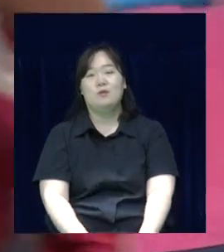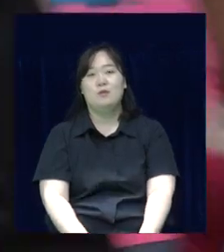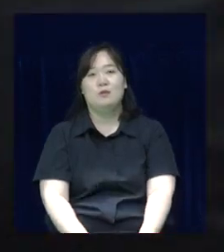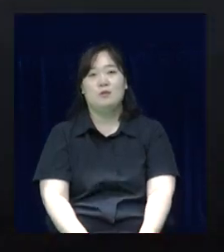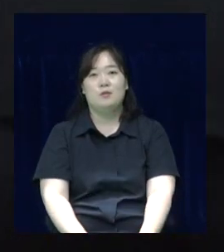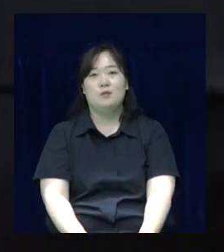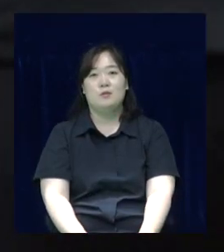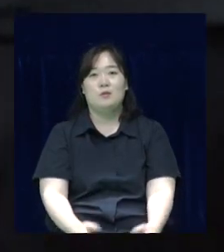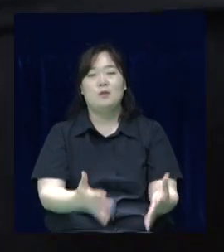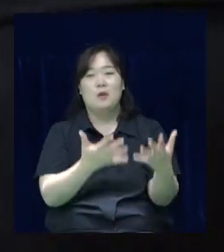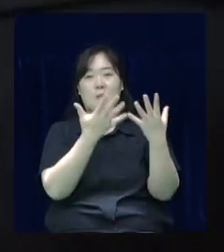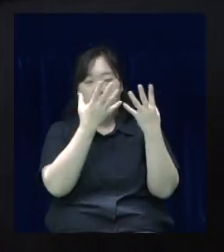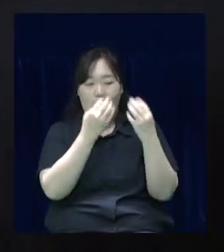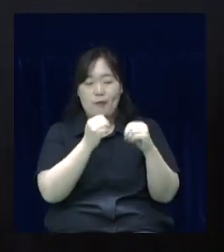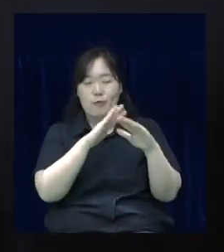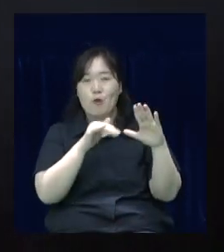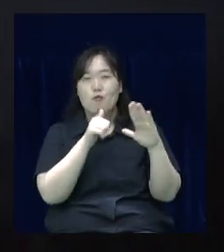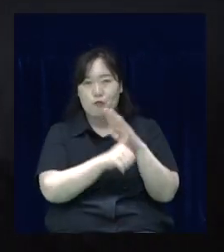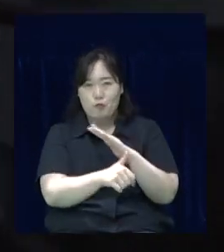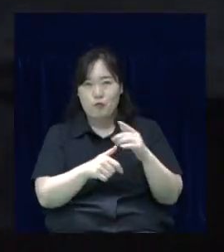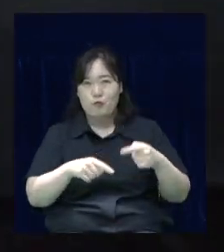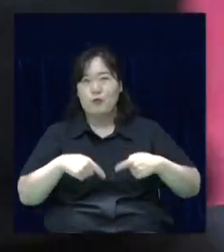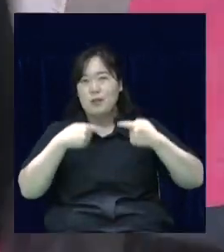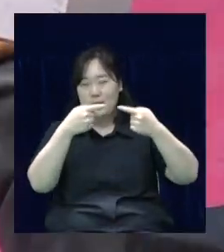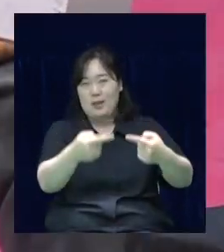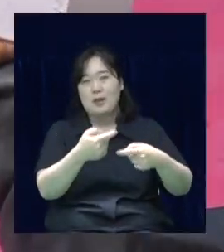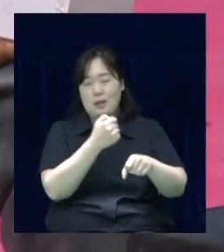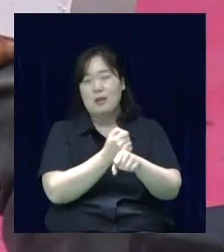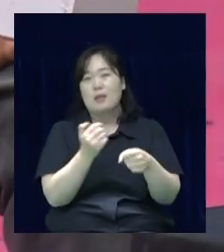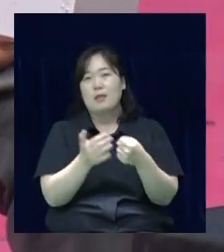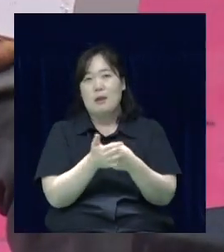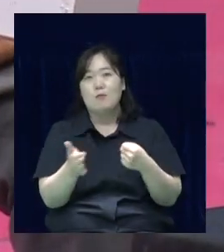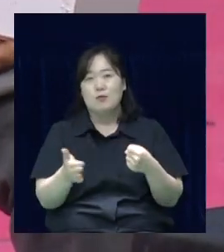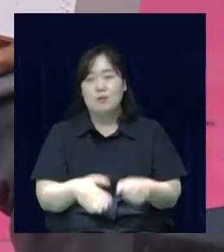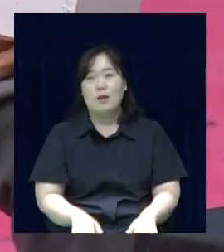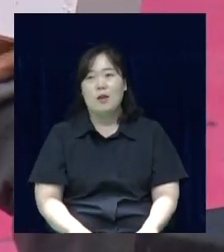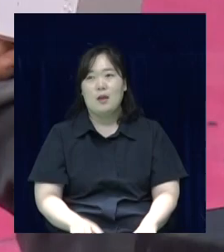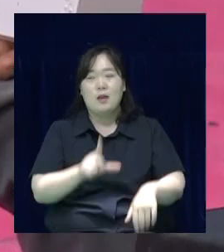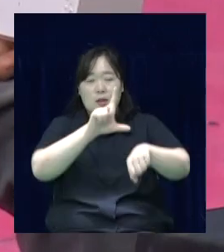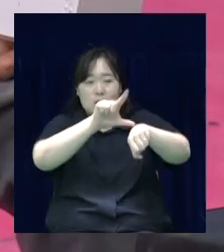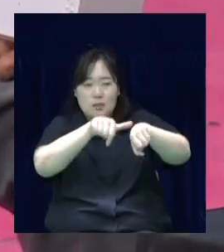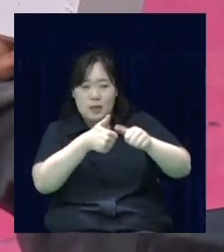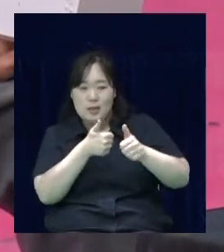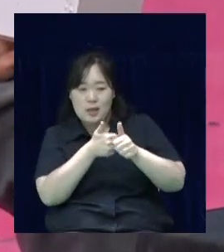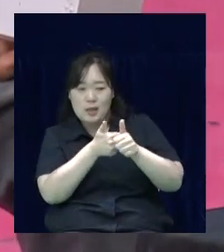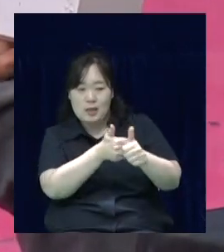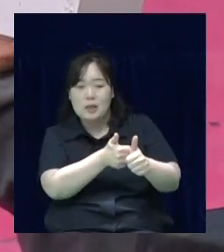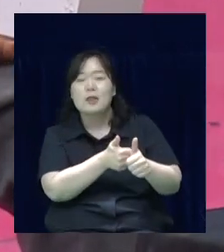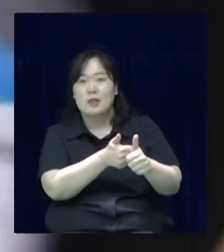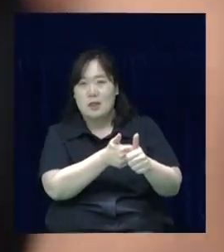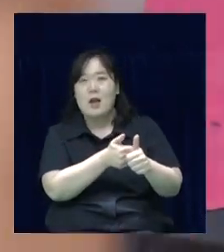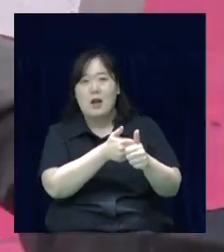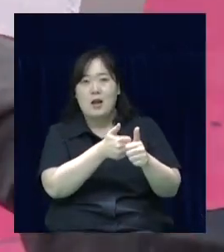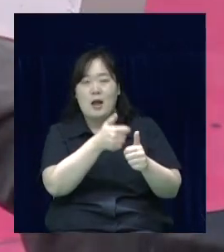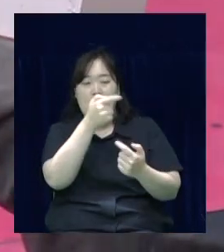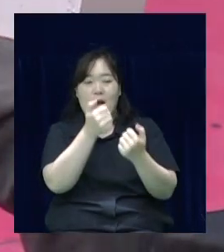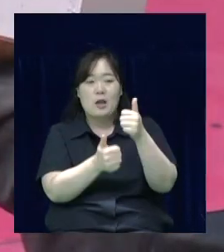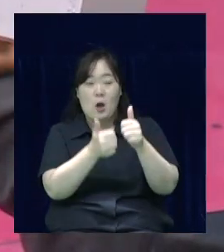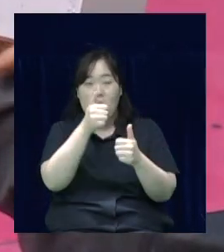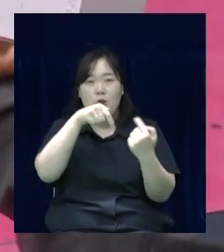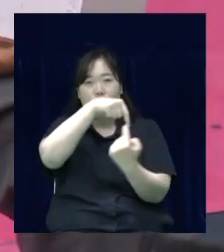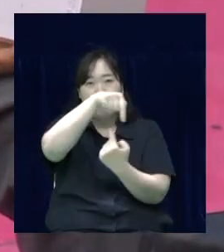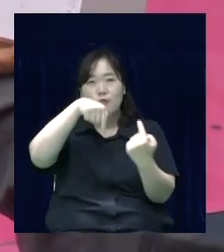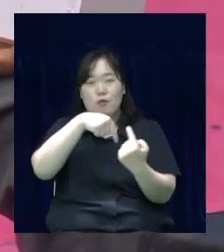워낙에 또 많은 선수들이 지금 경기를 펼치고 있는 상황이고 네. 좀 주어진 시간에 따라서 또 지금 경기 운영이 또 진행이 네.